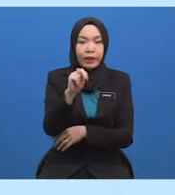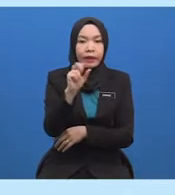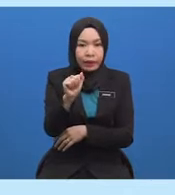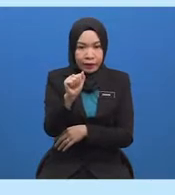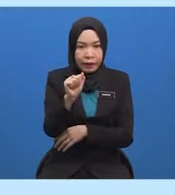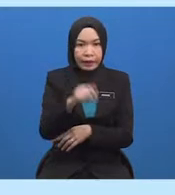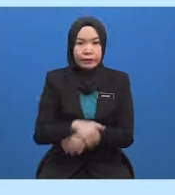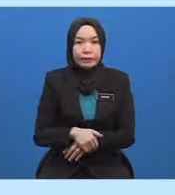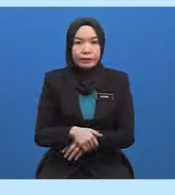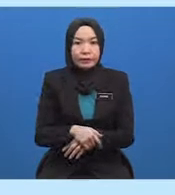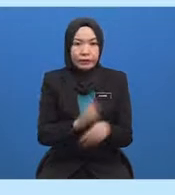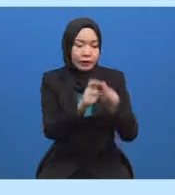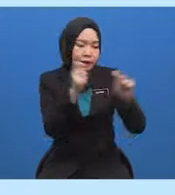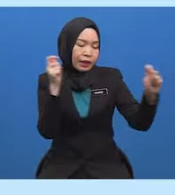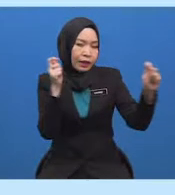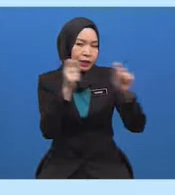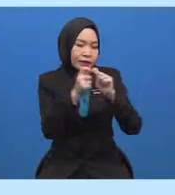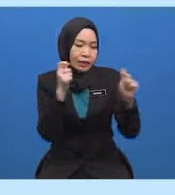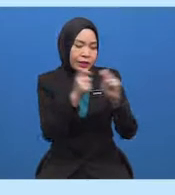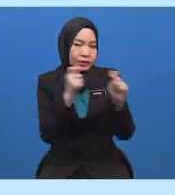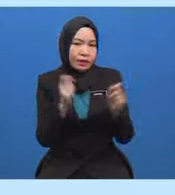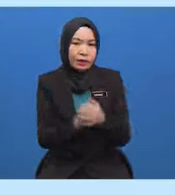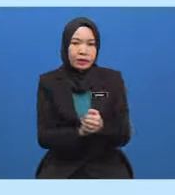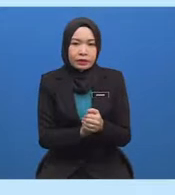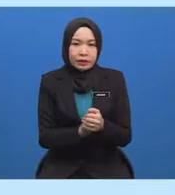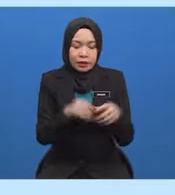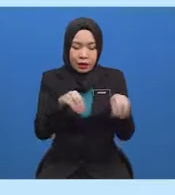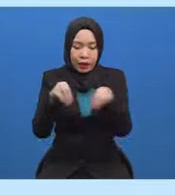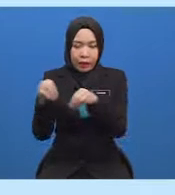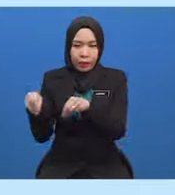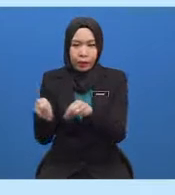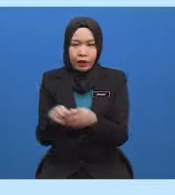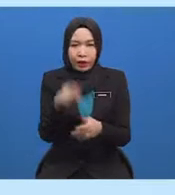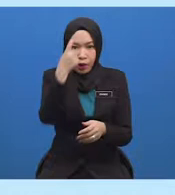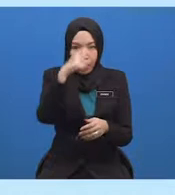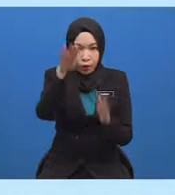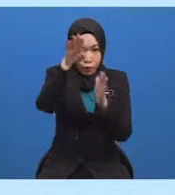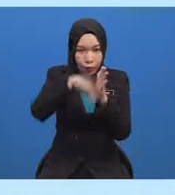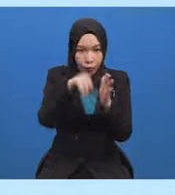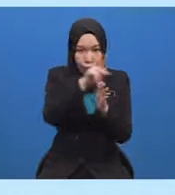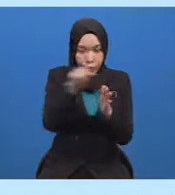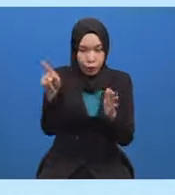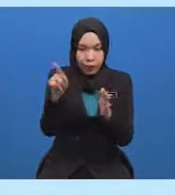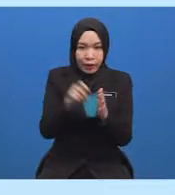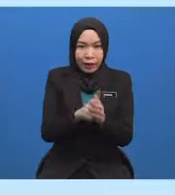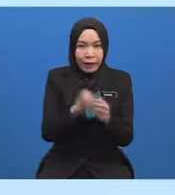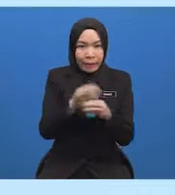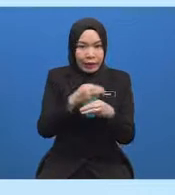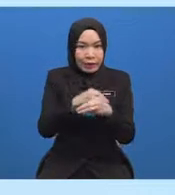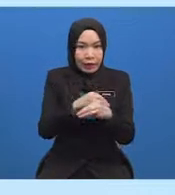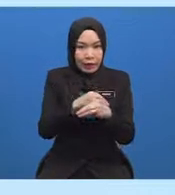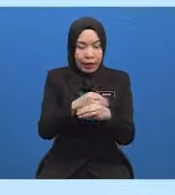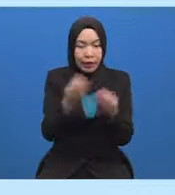there's bukan saja membantu mengelakkan hakisan tanah Malah dapat mengurangkan risiko tanah runtuh